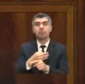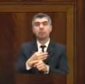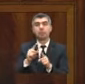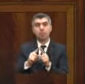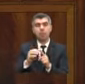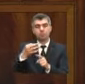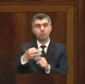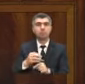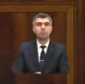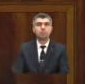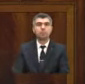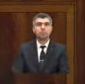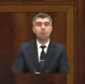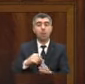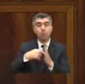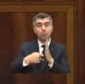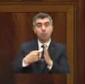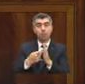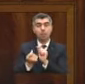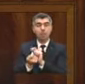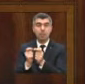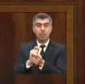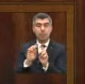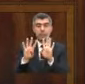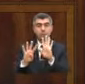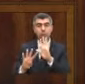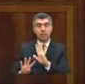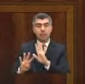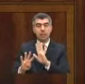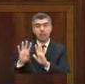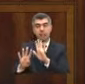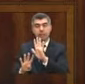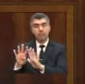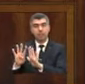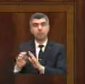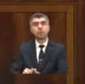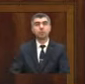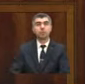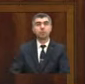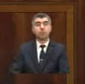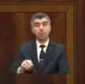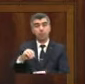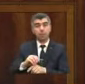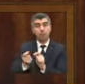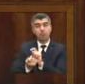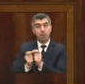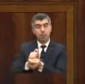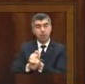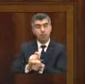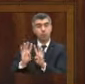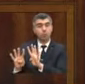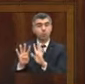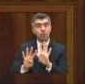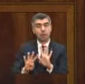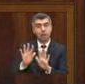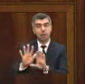والتيسيرات. هذا مشروع تعديل القانون رقم 98/15 نظام التأمين الإجباري عن المرض، مشروع تعديل القانون رقم